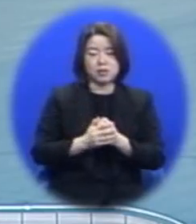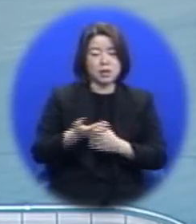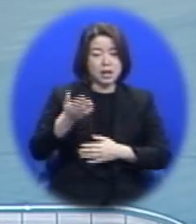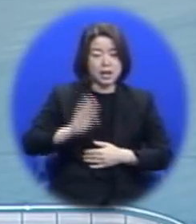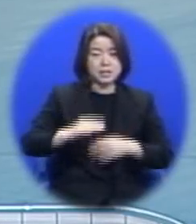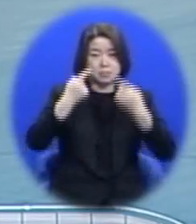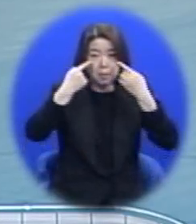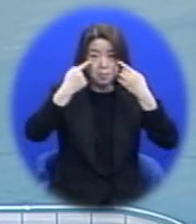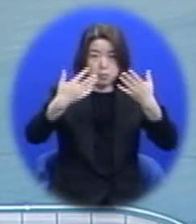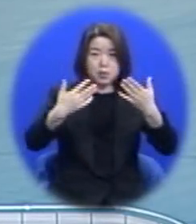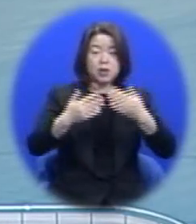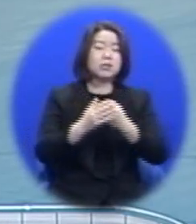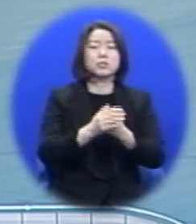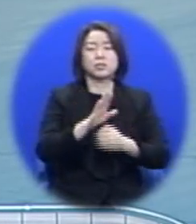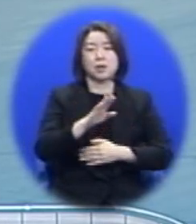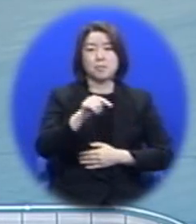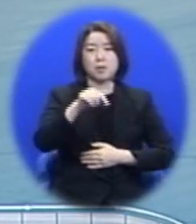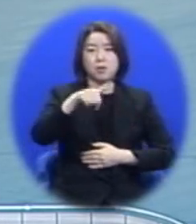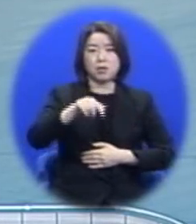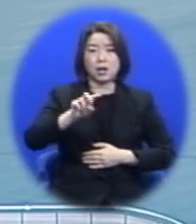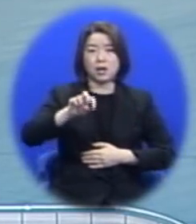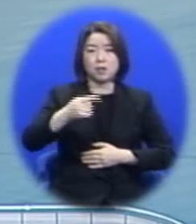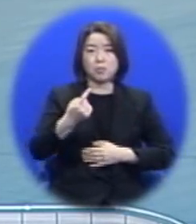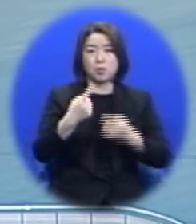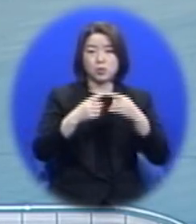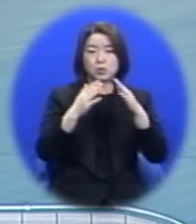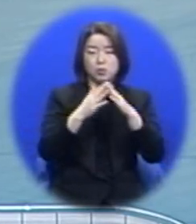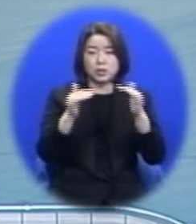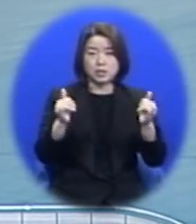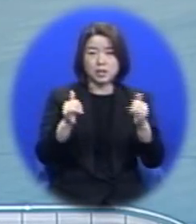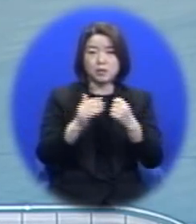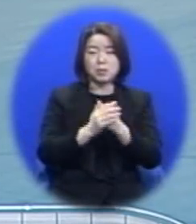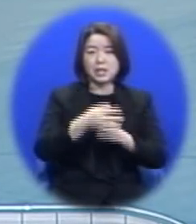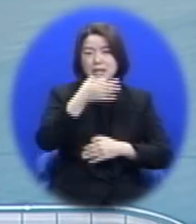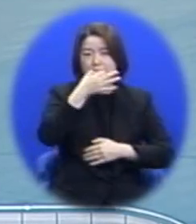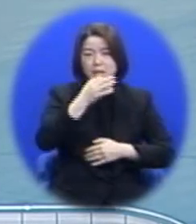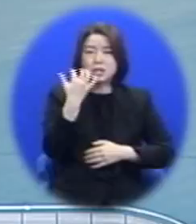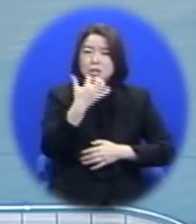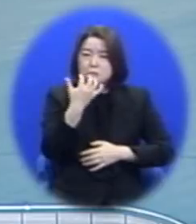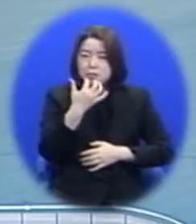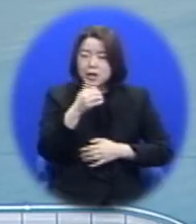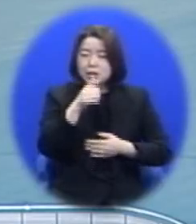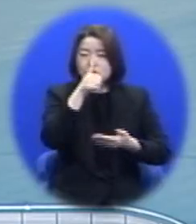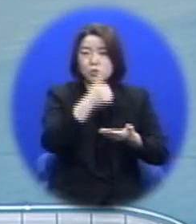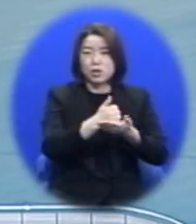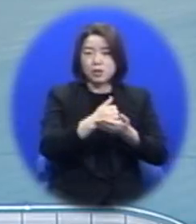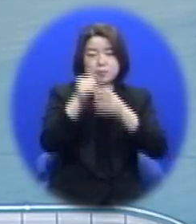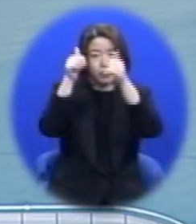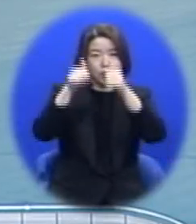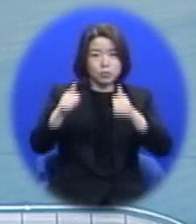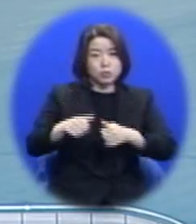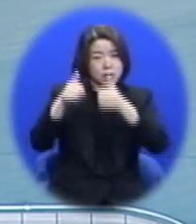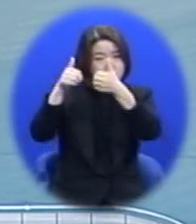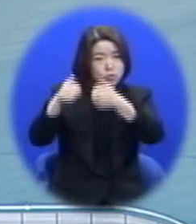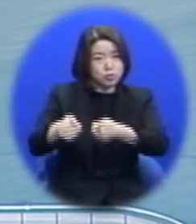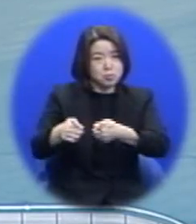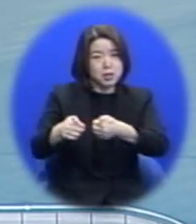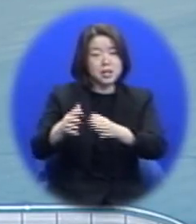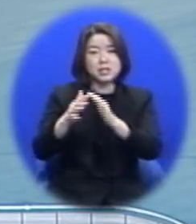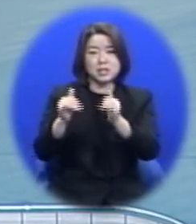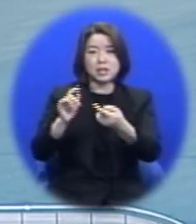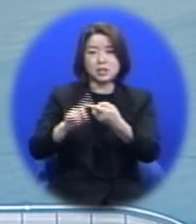것은 버가모 교회 교인들이 탐심과 음란의 죄를 그리고 우상 숭배하는 자들을 용납해